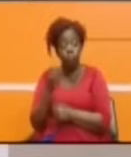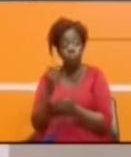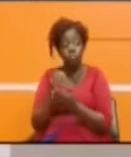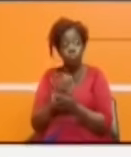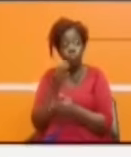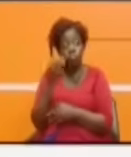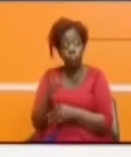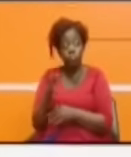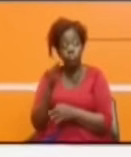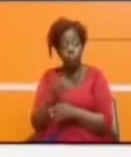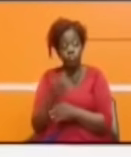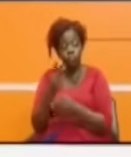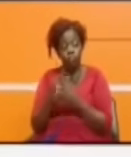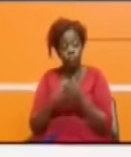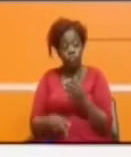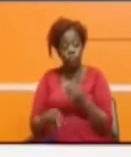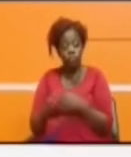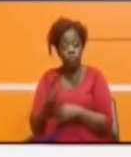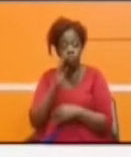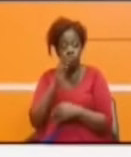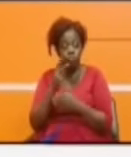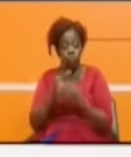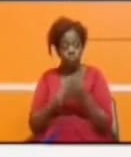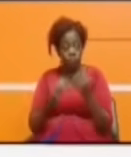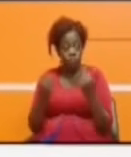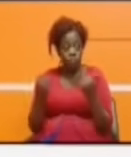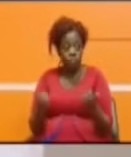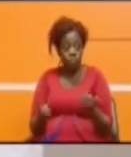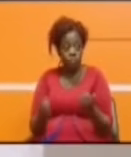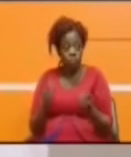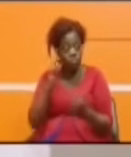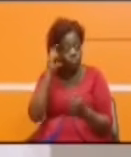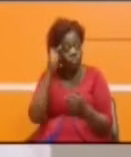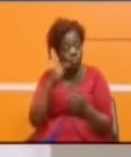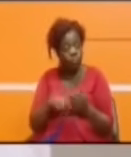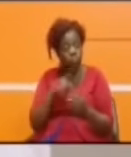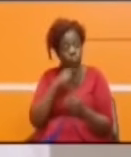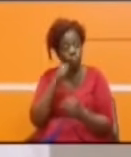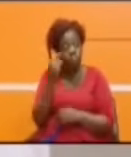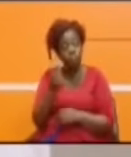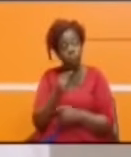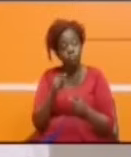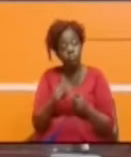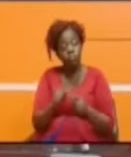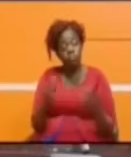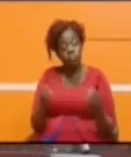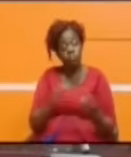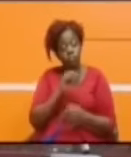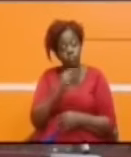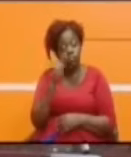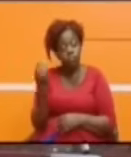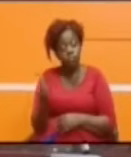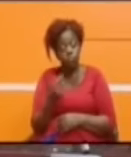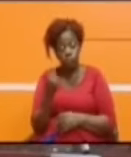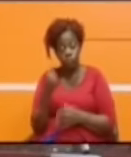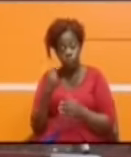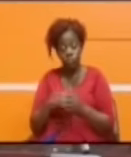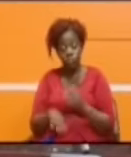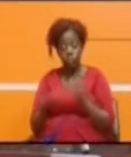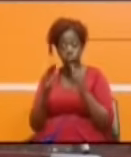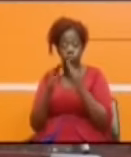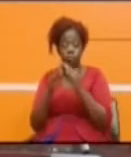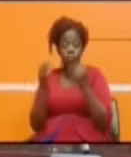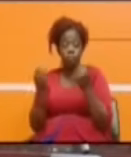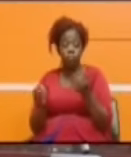singa baabafera bombi singa bali bombi naye kati kirowoozebwa nti omusajja ali yekka n'omukyala ali yekka. Kigambibwa nti amaka gano